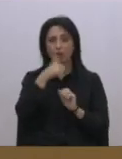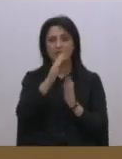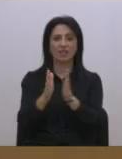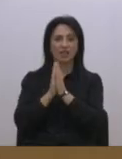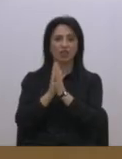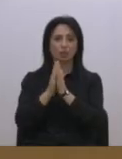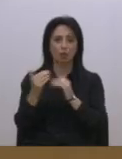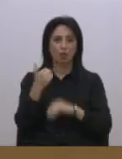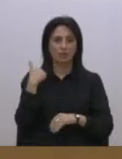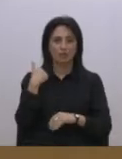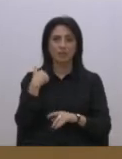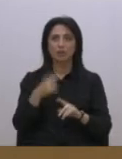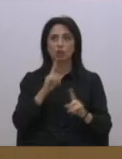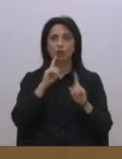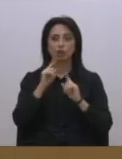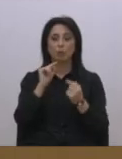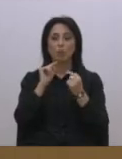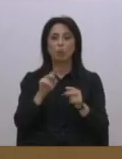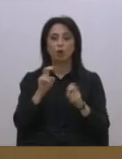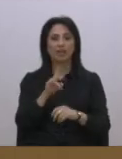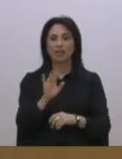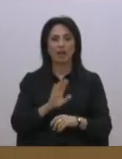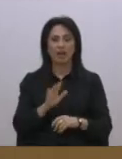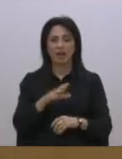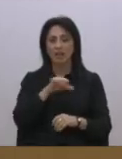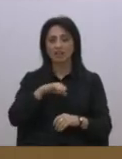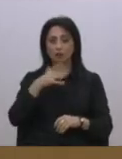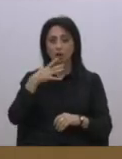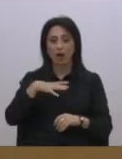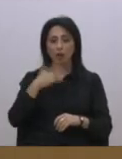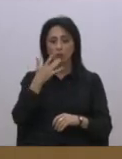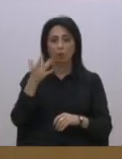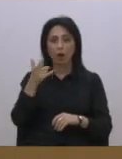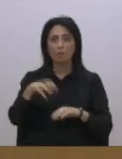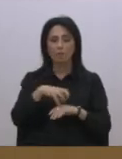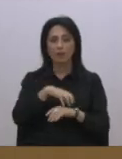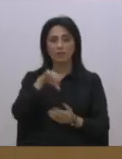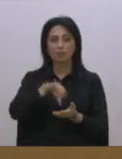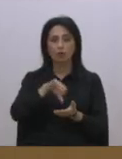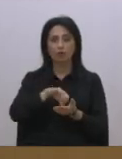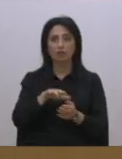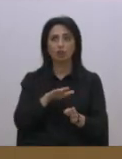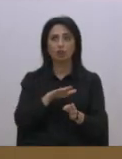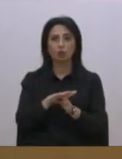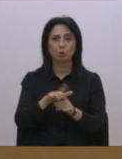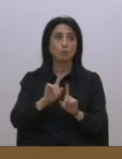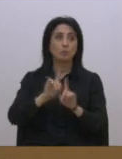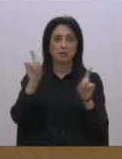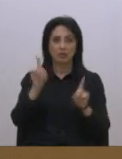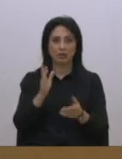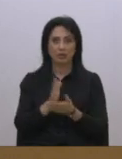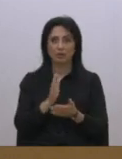ითხოვს. Და სხდომების ბოიკოტირება კი არა, თავად ქართულ პოლიტიკაში ამ პარტიის მონაწილეობა სრული ანომალია და უფრო